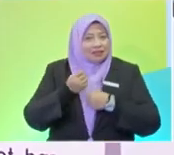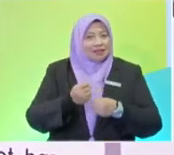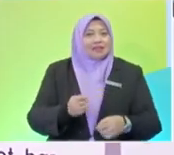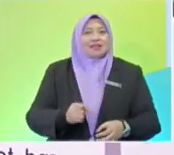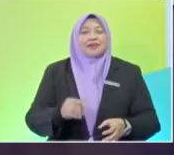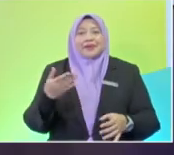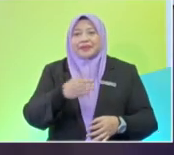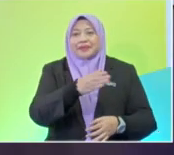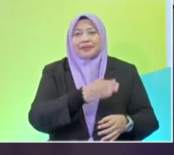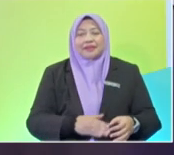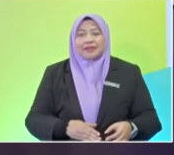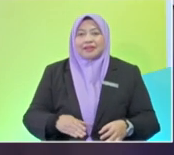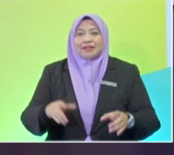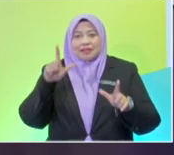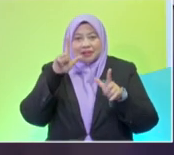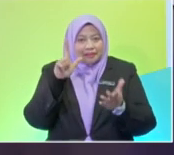namanya